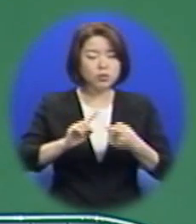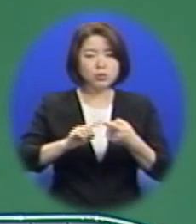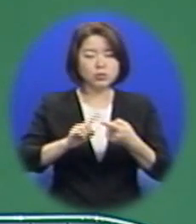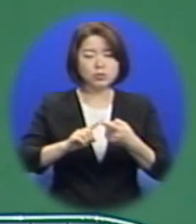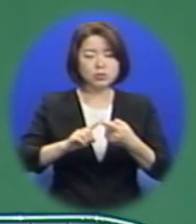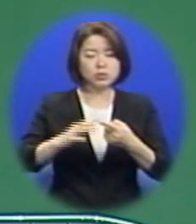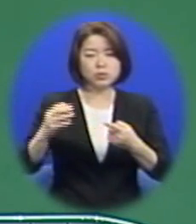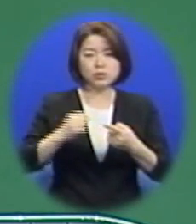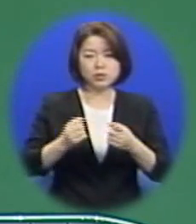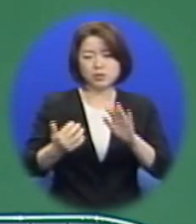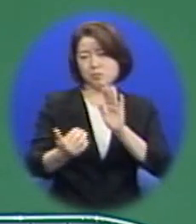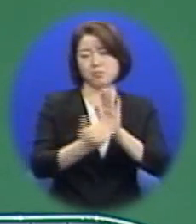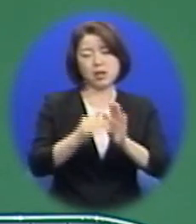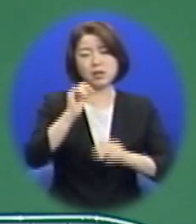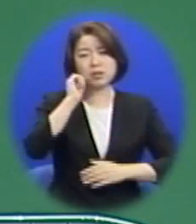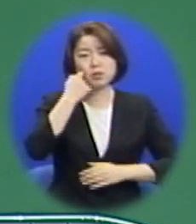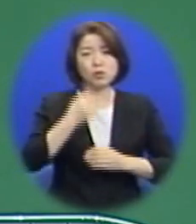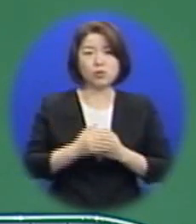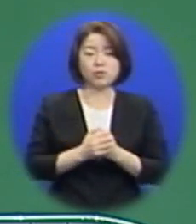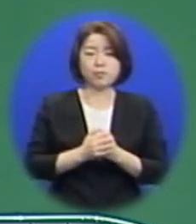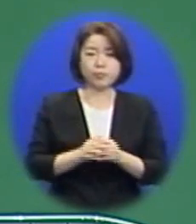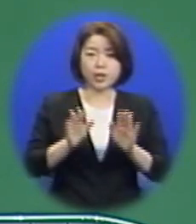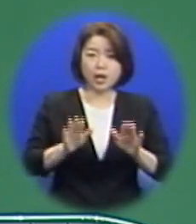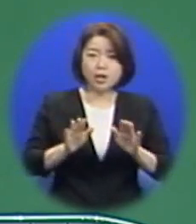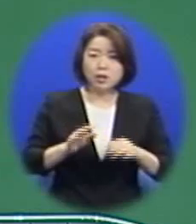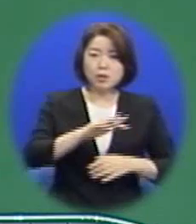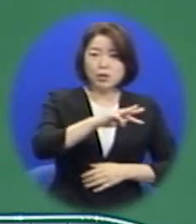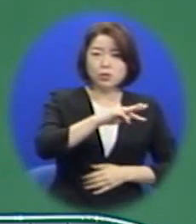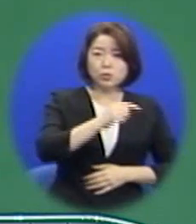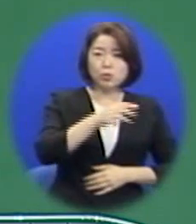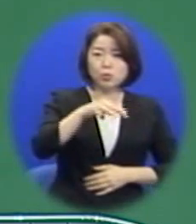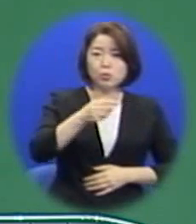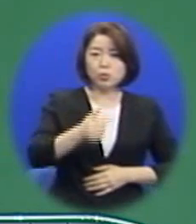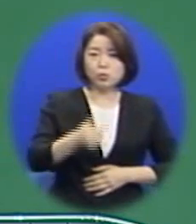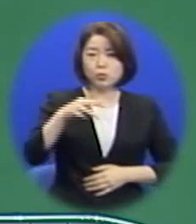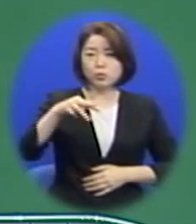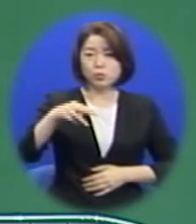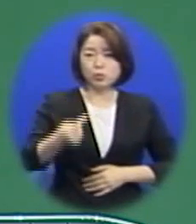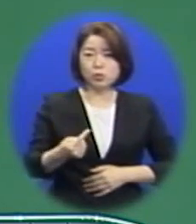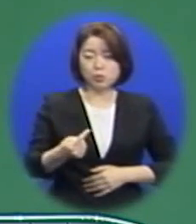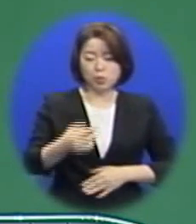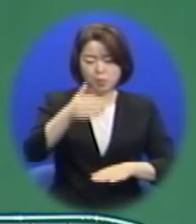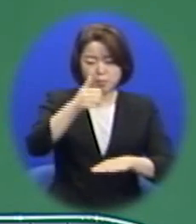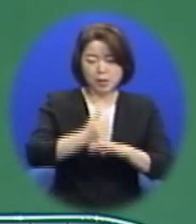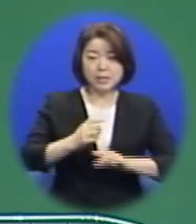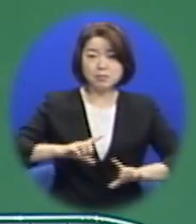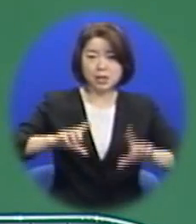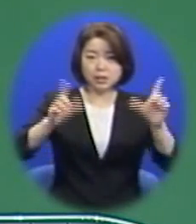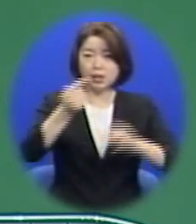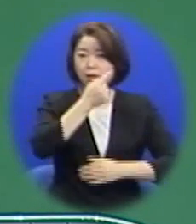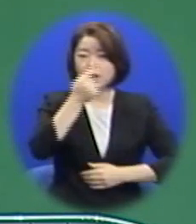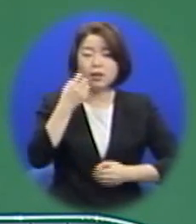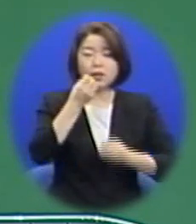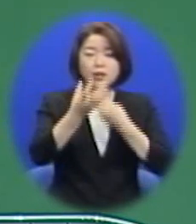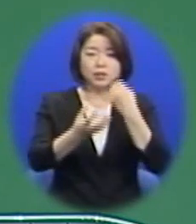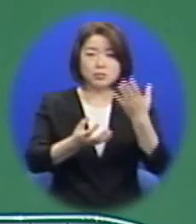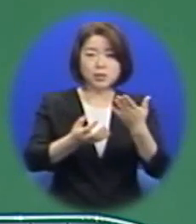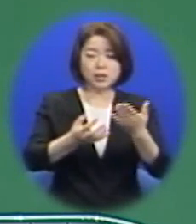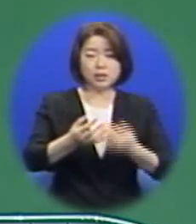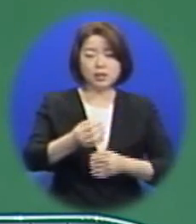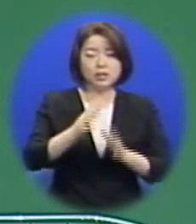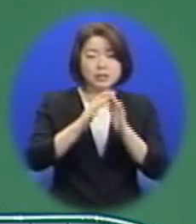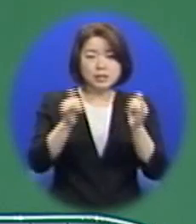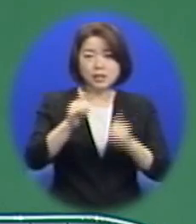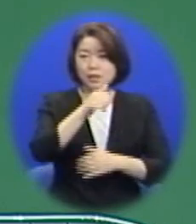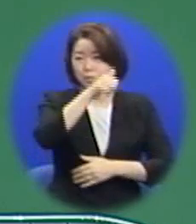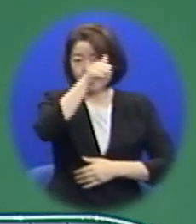없습니다. 이번 토론토 코스타 때 마지막 날 간증을 하는 남자 청년 하나가 그 간증 중에